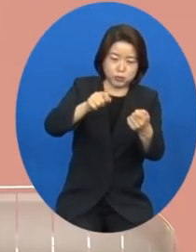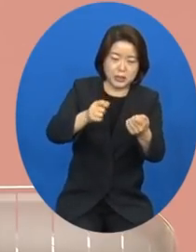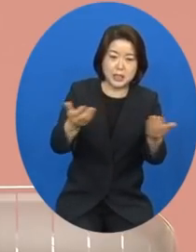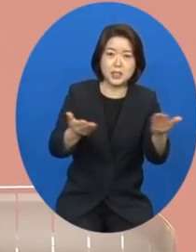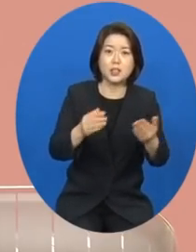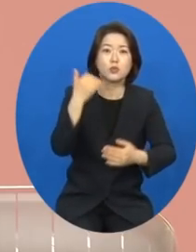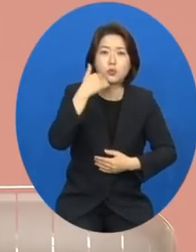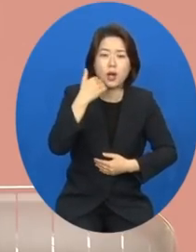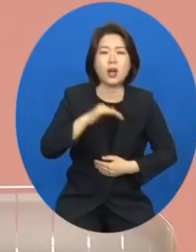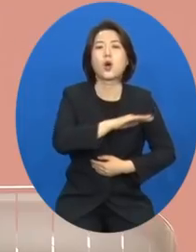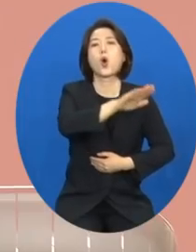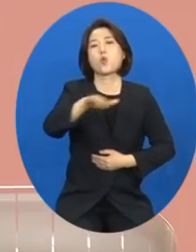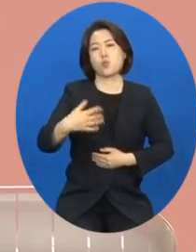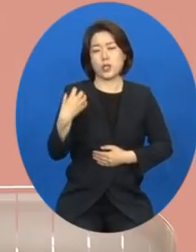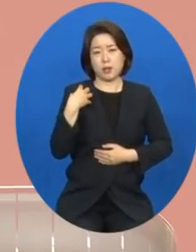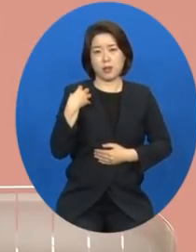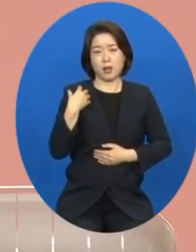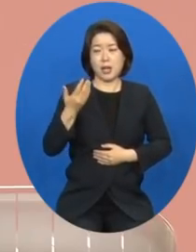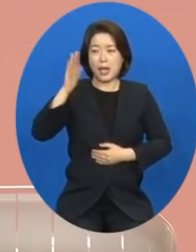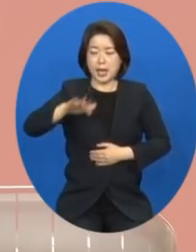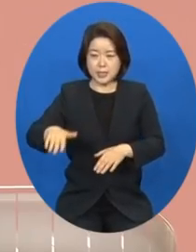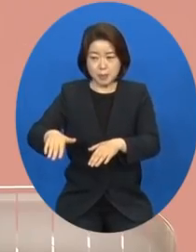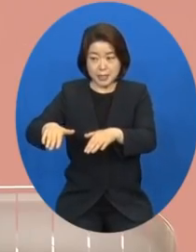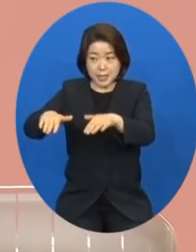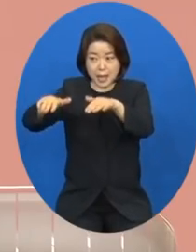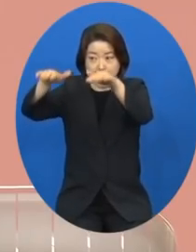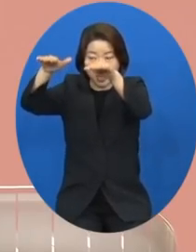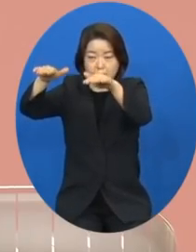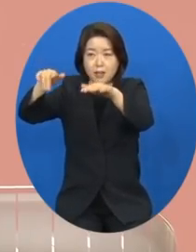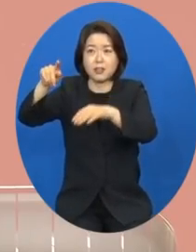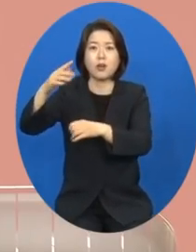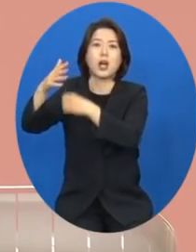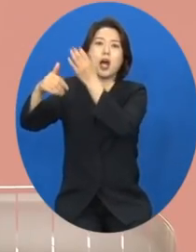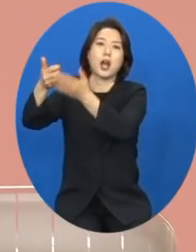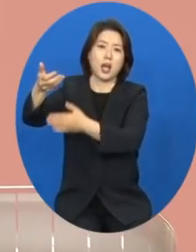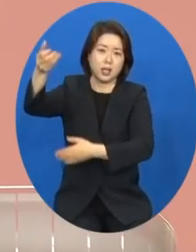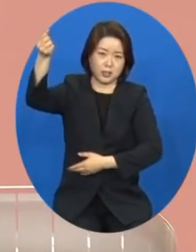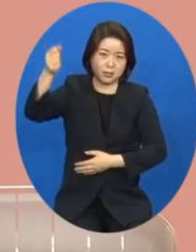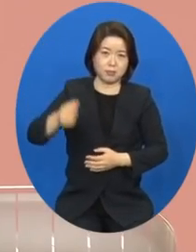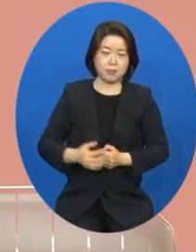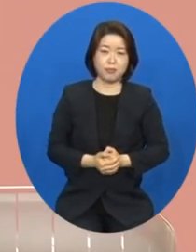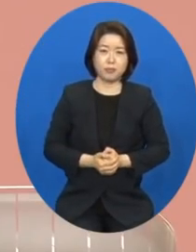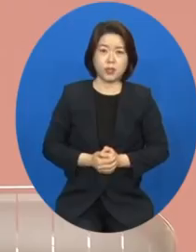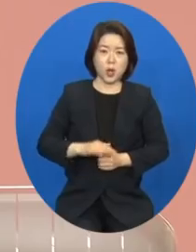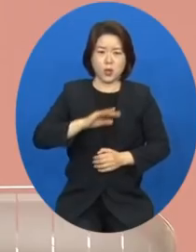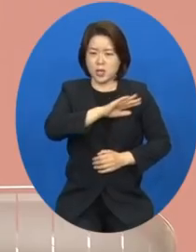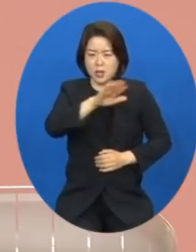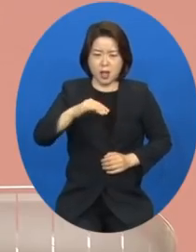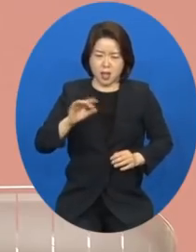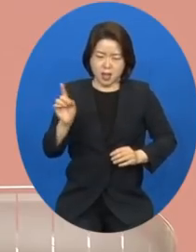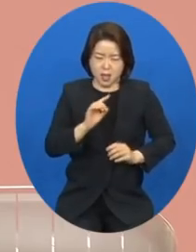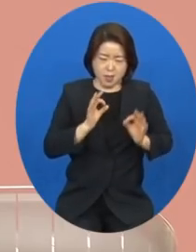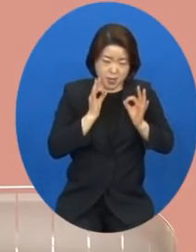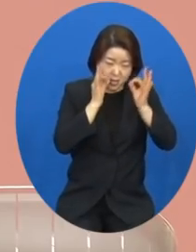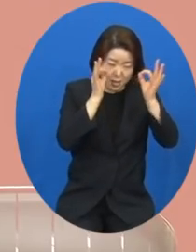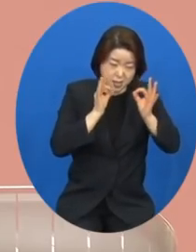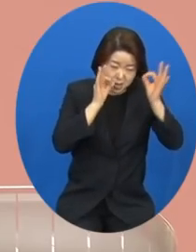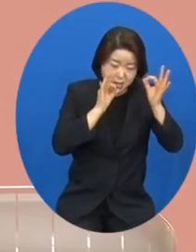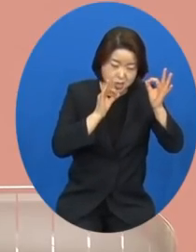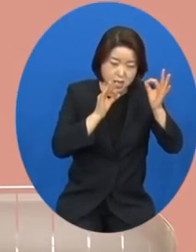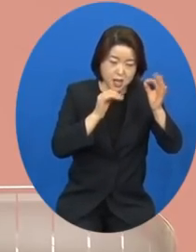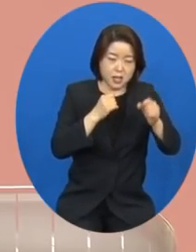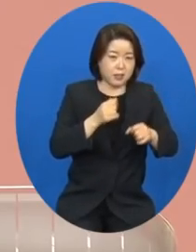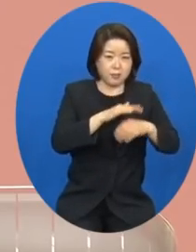되요 그러나 자라게 하시는 것은 하나님이 있습니다 우리가 아무리 한다고 해서 되는 것이 아니에요 하나님의 은혜를 주셔야만